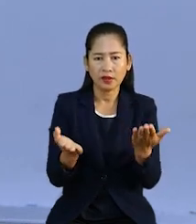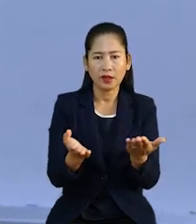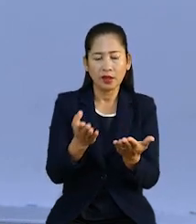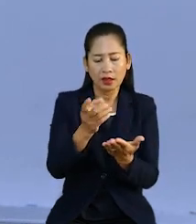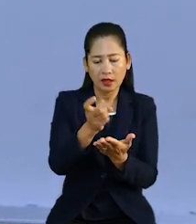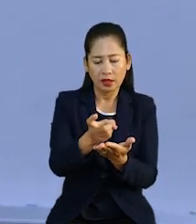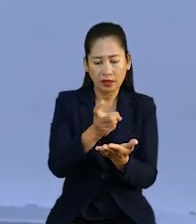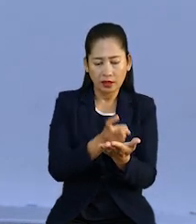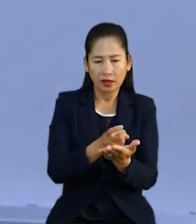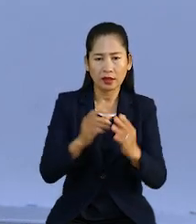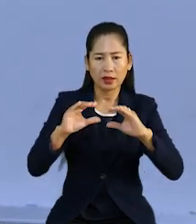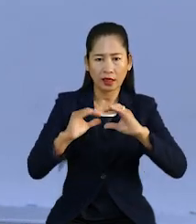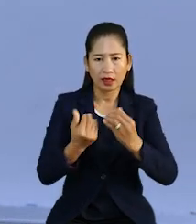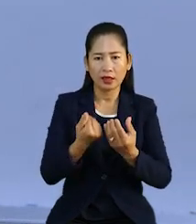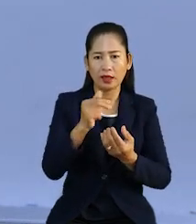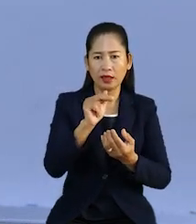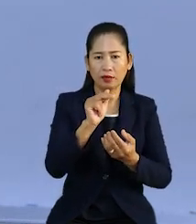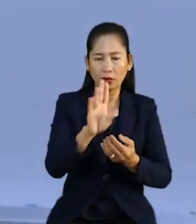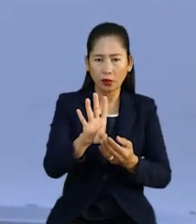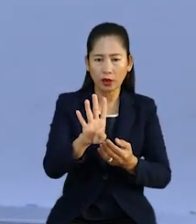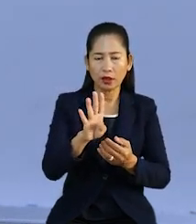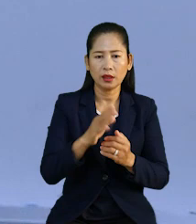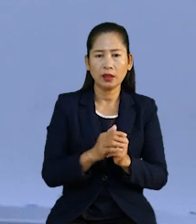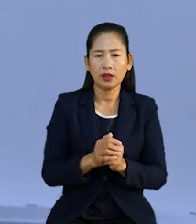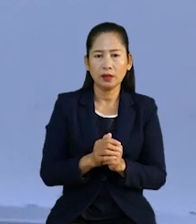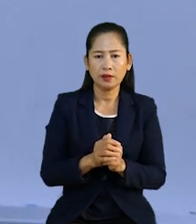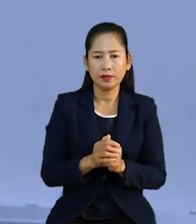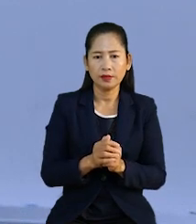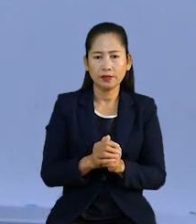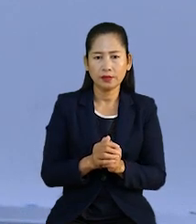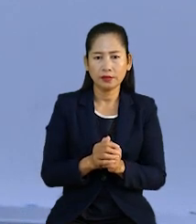phơ sắc xa cổ, tôi đã được chia hạ tỷ bốn.